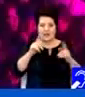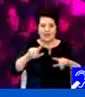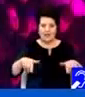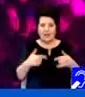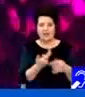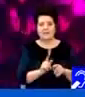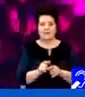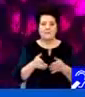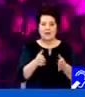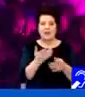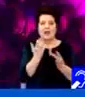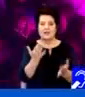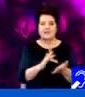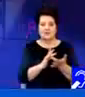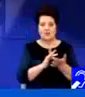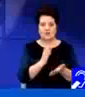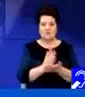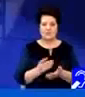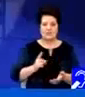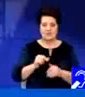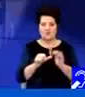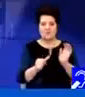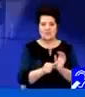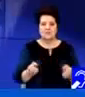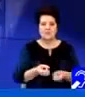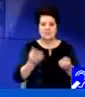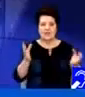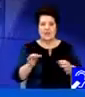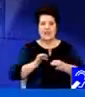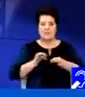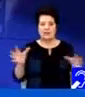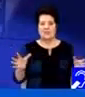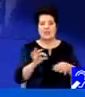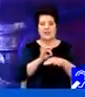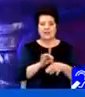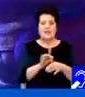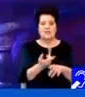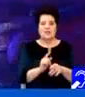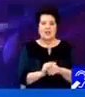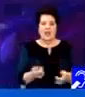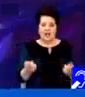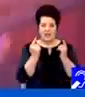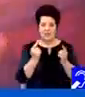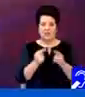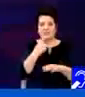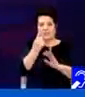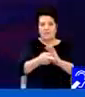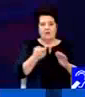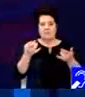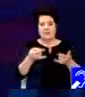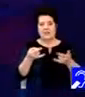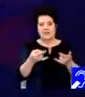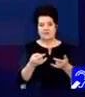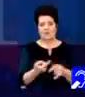Federico Fellini. Câți turiști sunt așteptați în cele 16 zile de petrecere grandioasă? Aflăm împreună, imediat, în